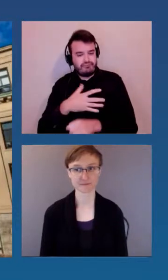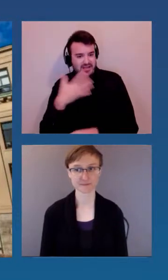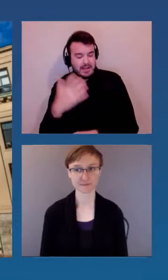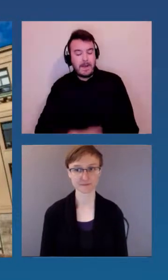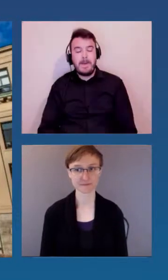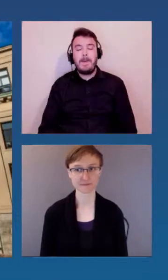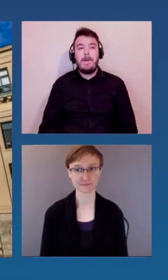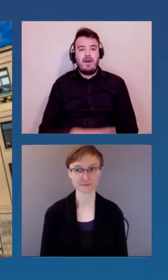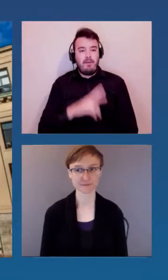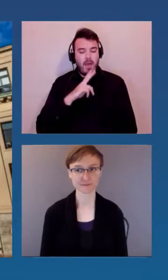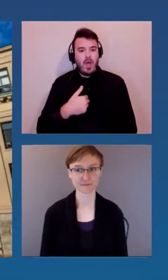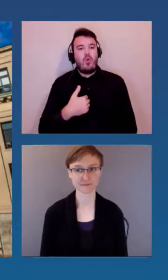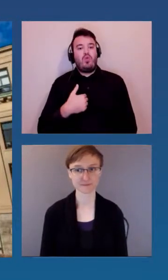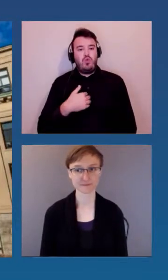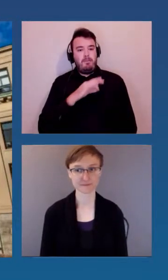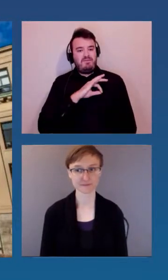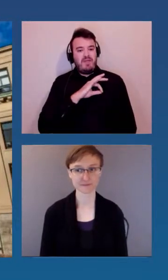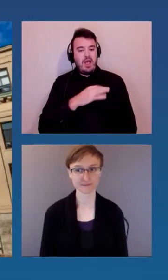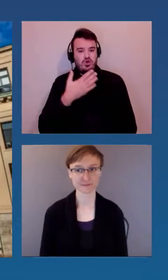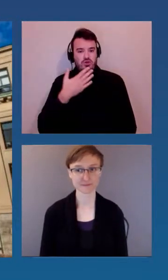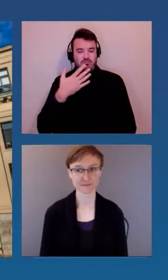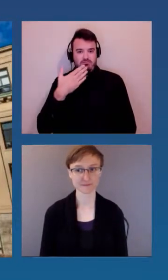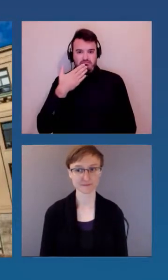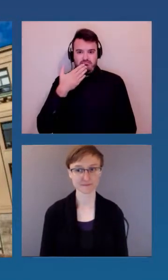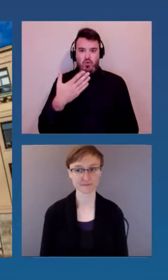on chante ensemble la même chanson.